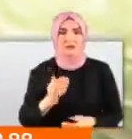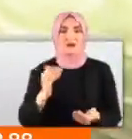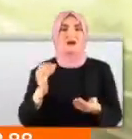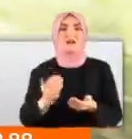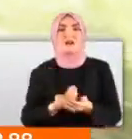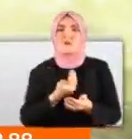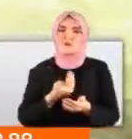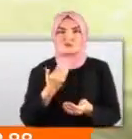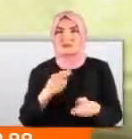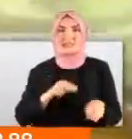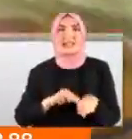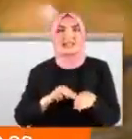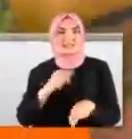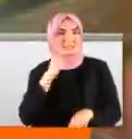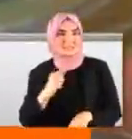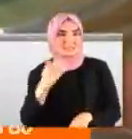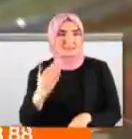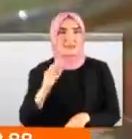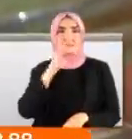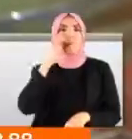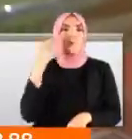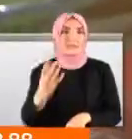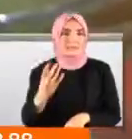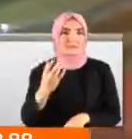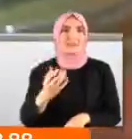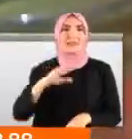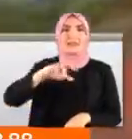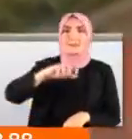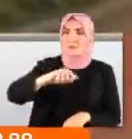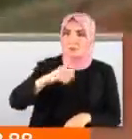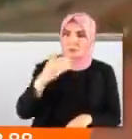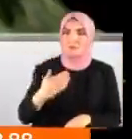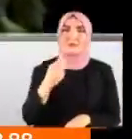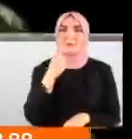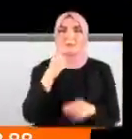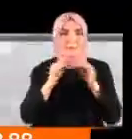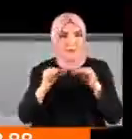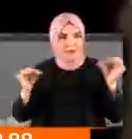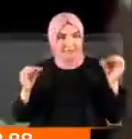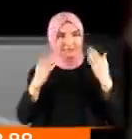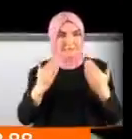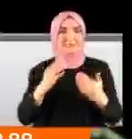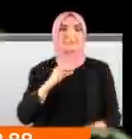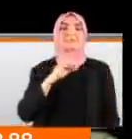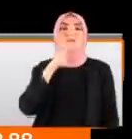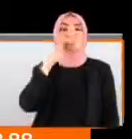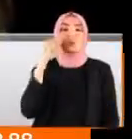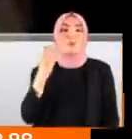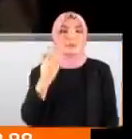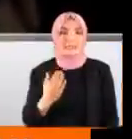veya dediğimiz domatesimiz, limonumuz, biberimiz. Domatesimizi şöyle